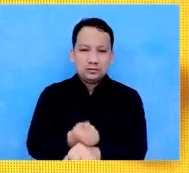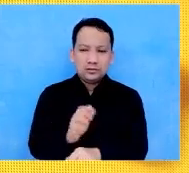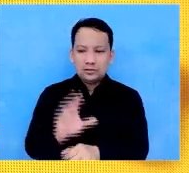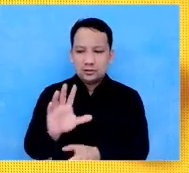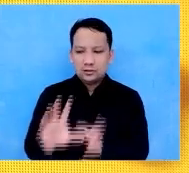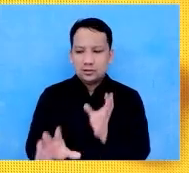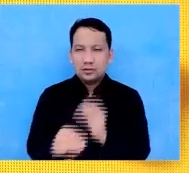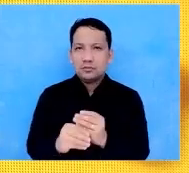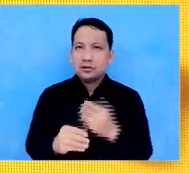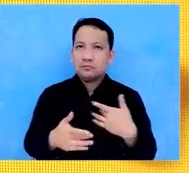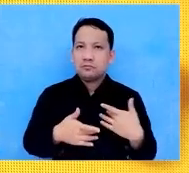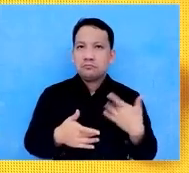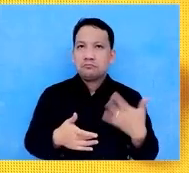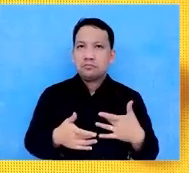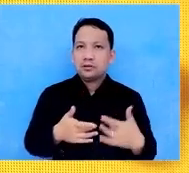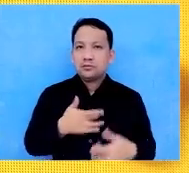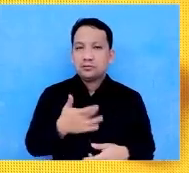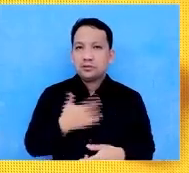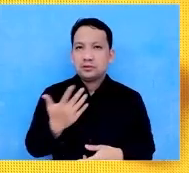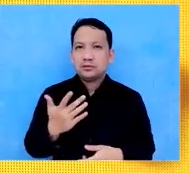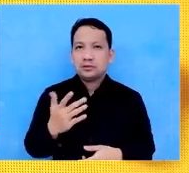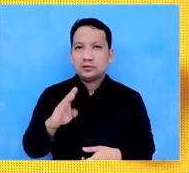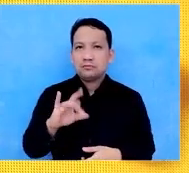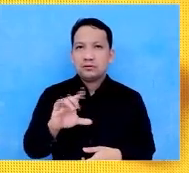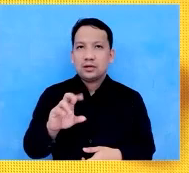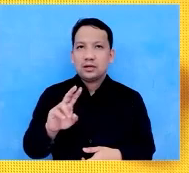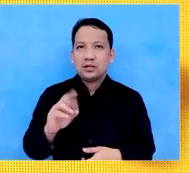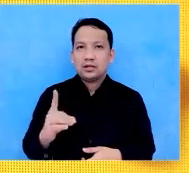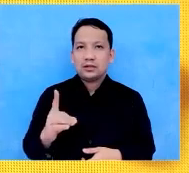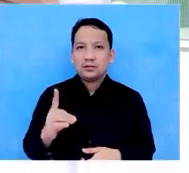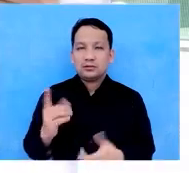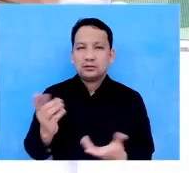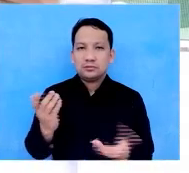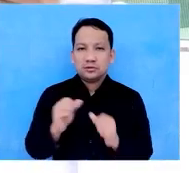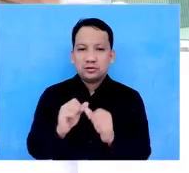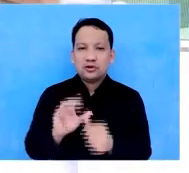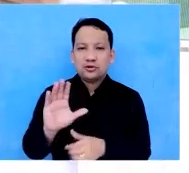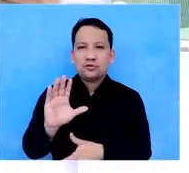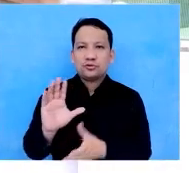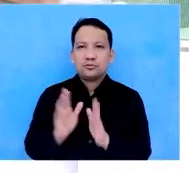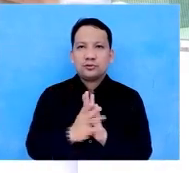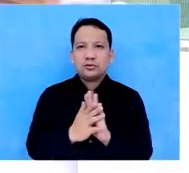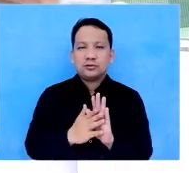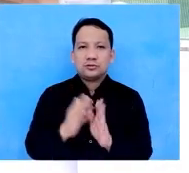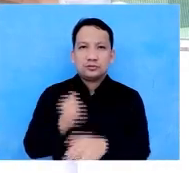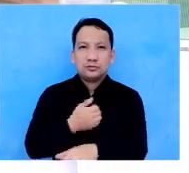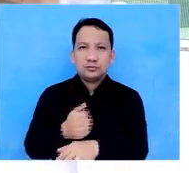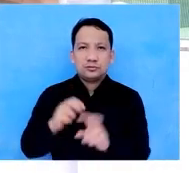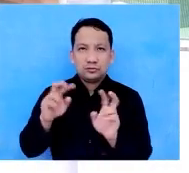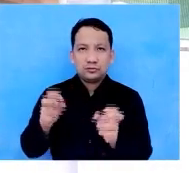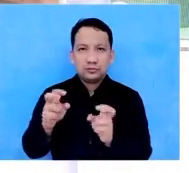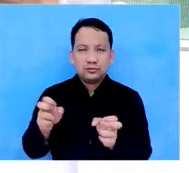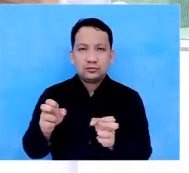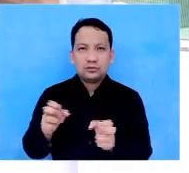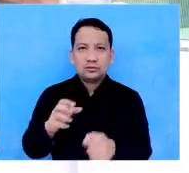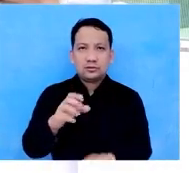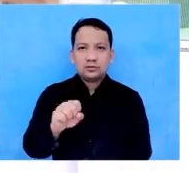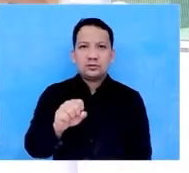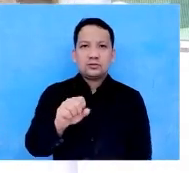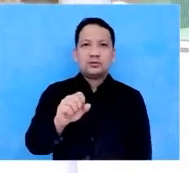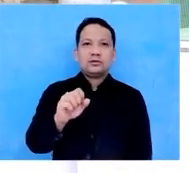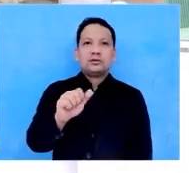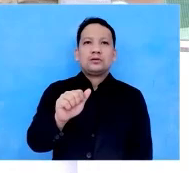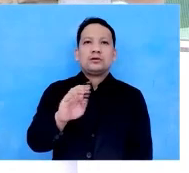sa I fell into the genre of ballad. Tell us a little bit about your latest single entitled Sabik. Yeah, Sabik